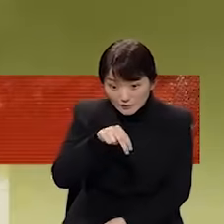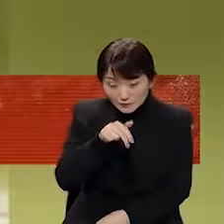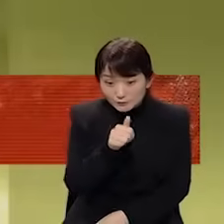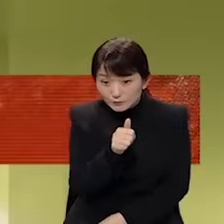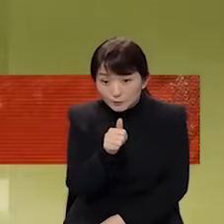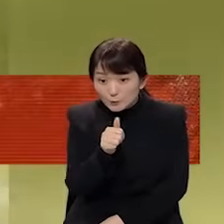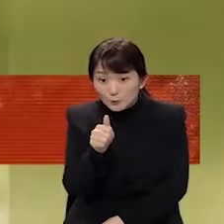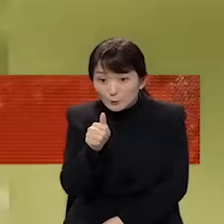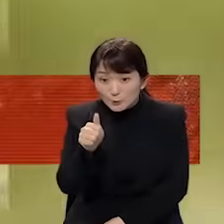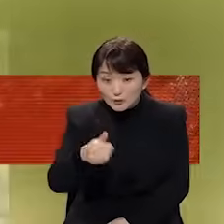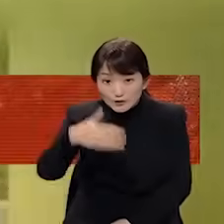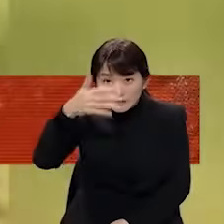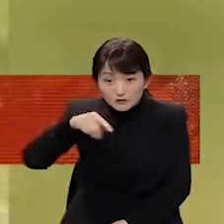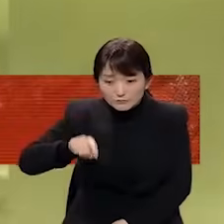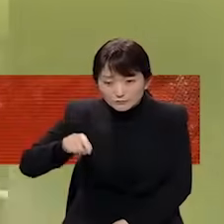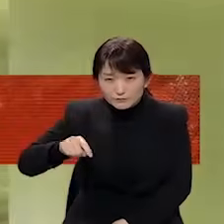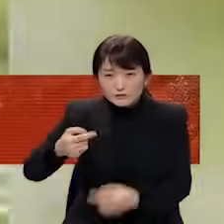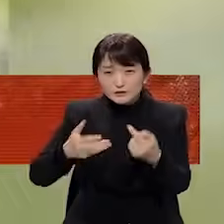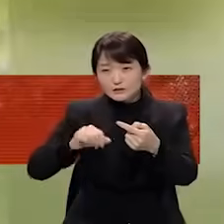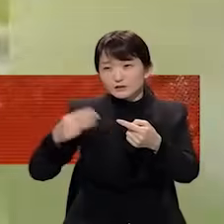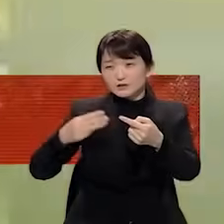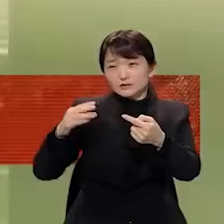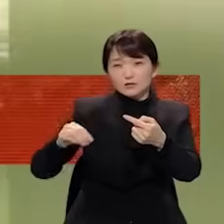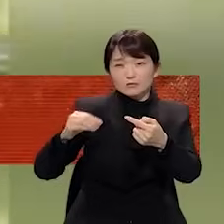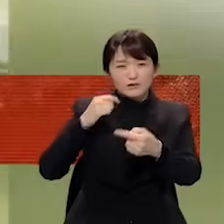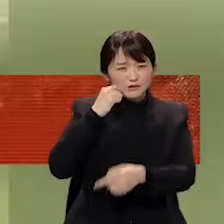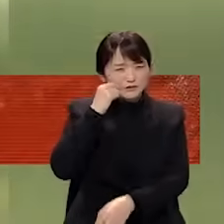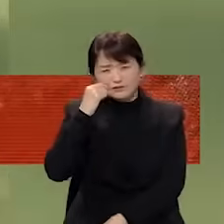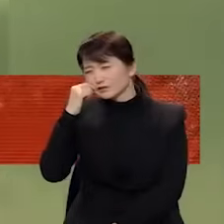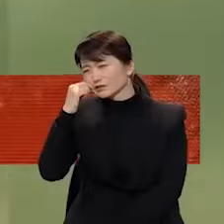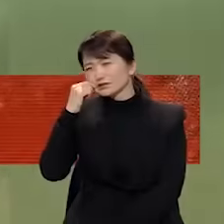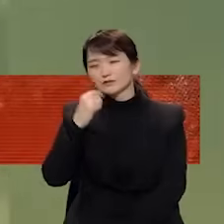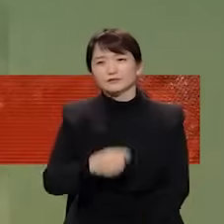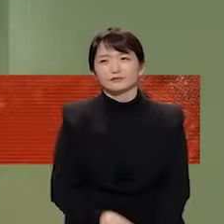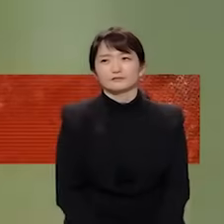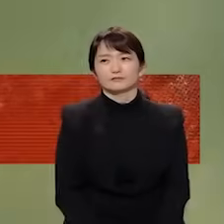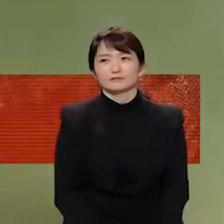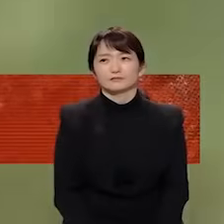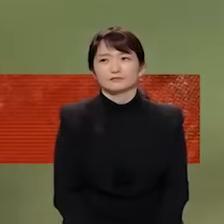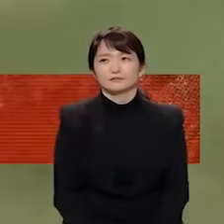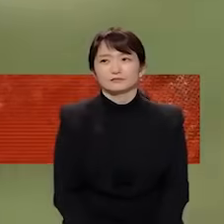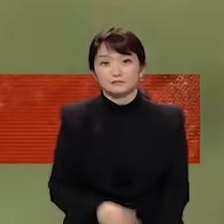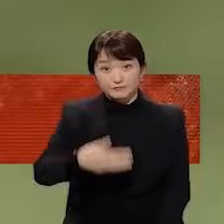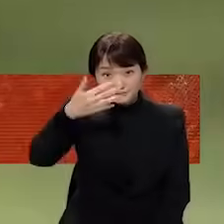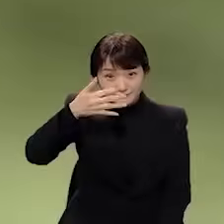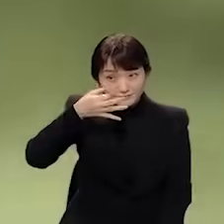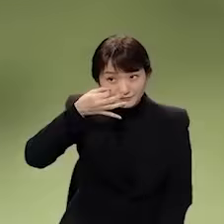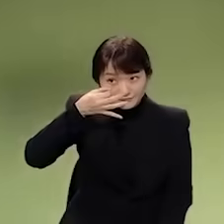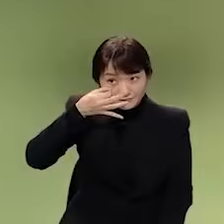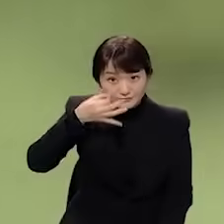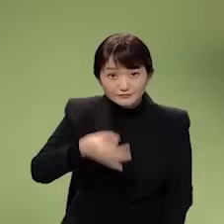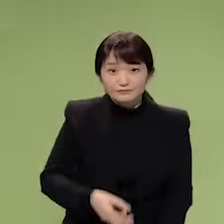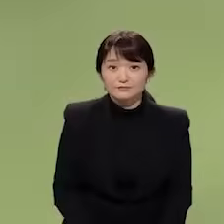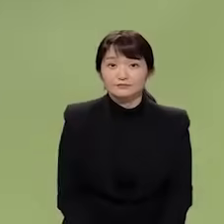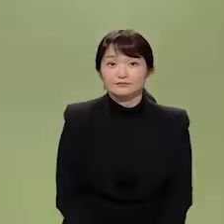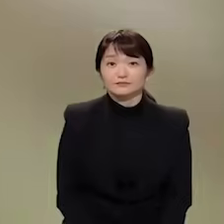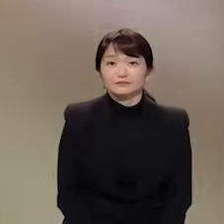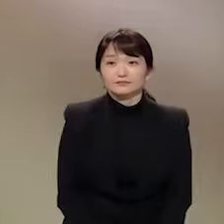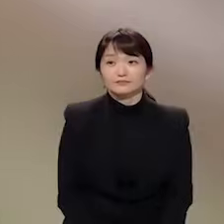1억 3천만 회가 넘는 조회수를 기록하면서 굉장히 큰 인기를 끌고 있다고 합니다 먼저 그 영상부터 좀 보고